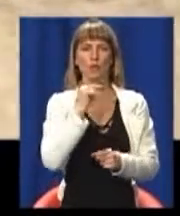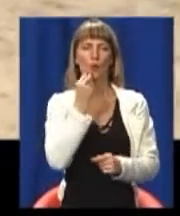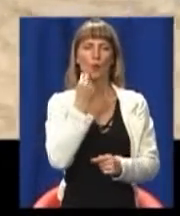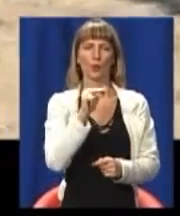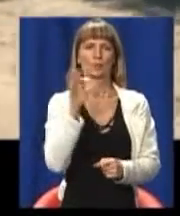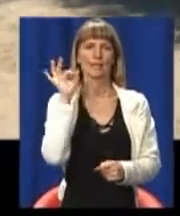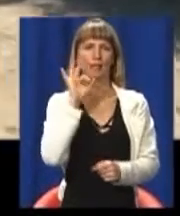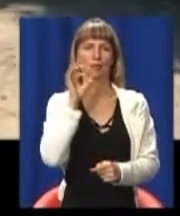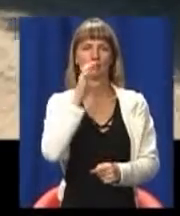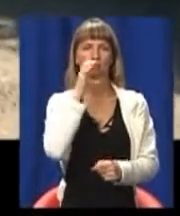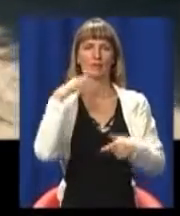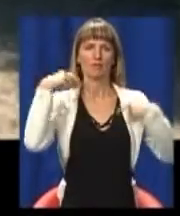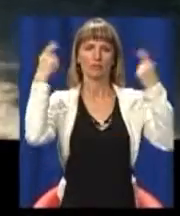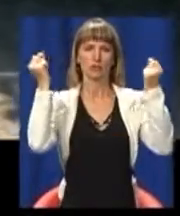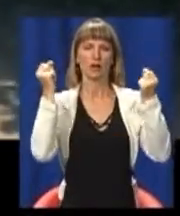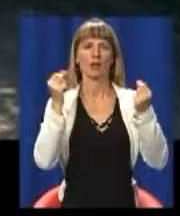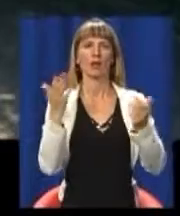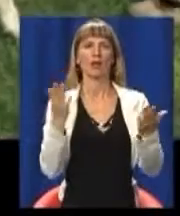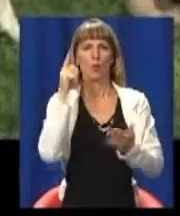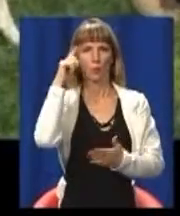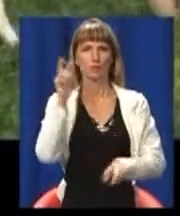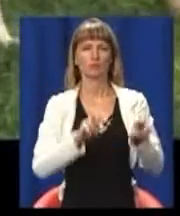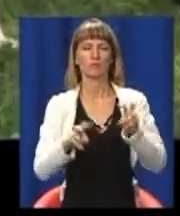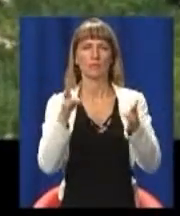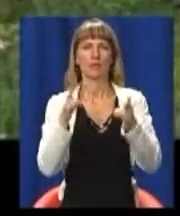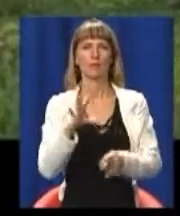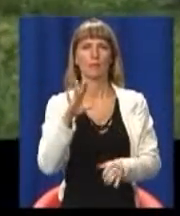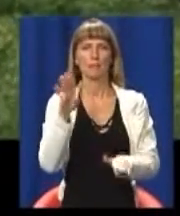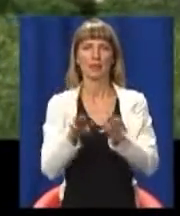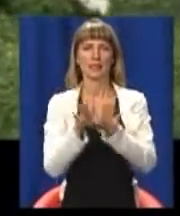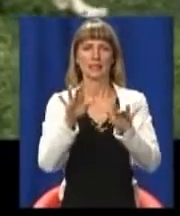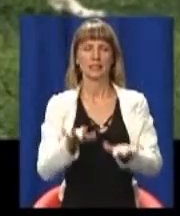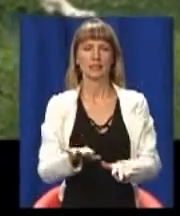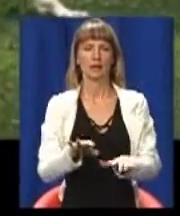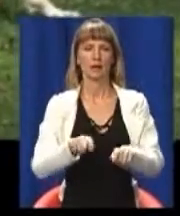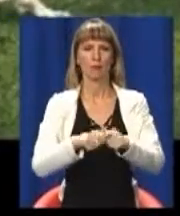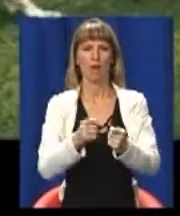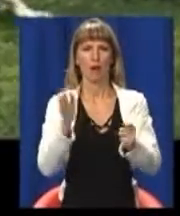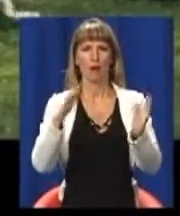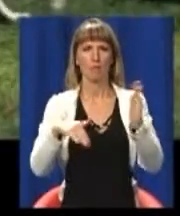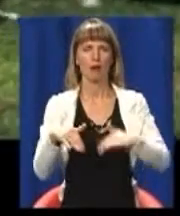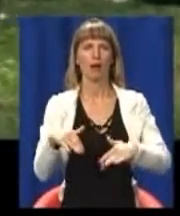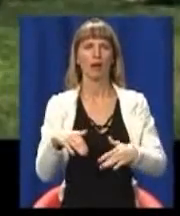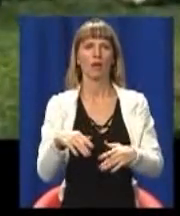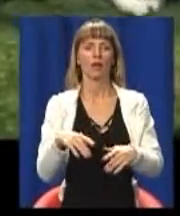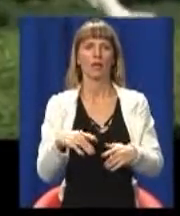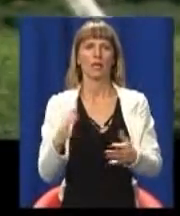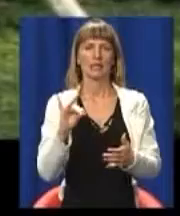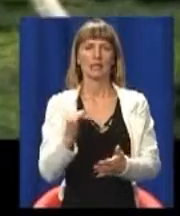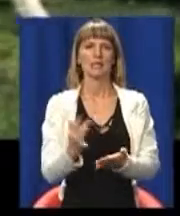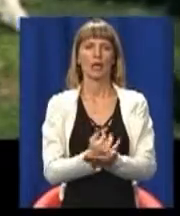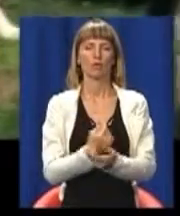краще німецьких вівчарок вміють відшукувати постраждалих під снігом, завалами, уламками зруйнованих будівель. Знаходити в